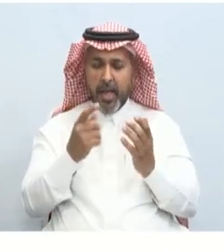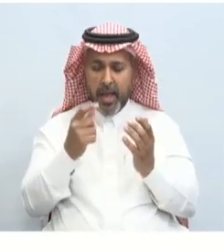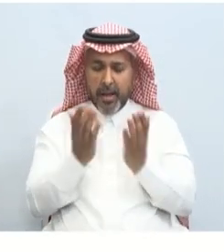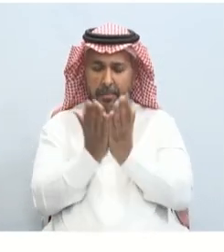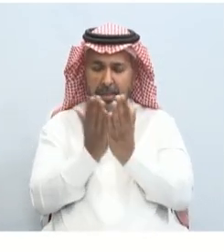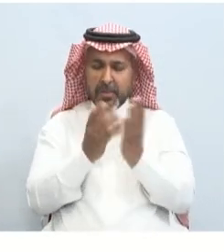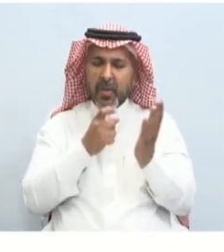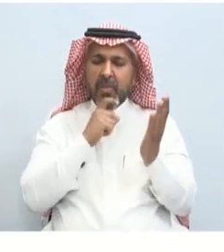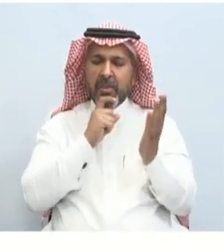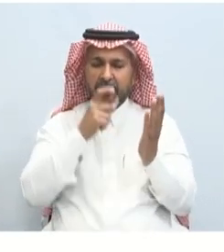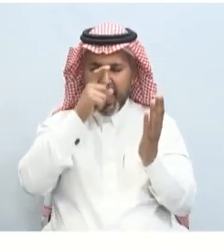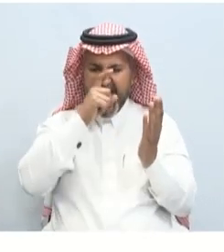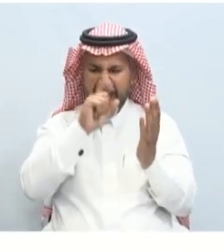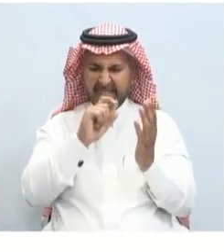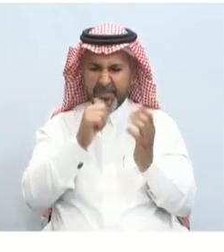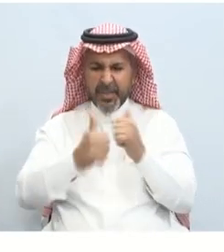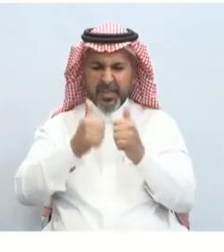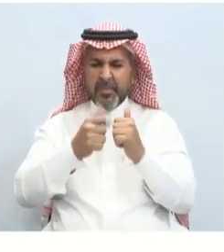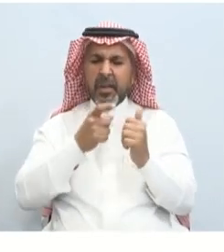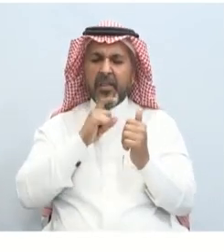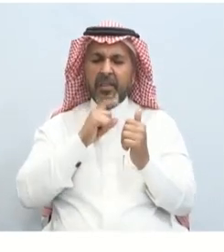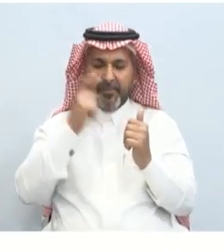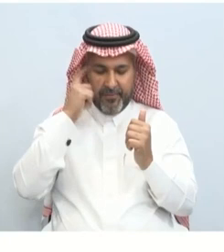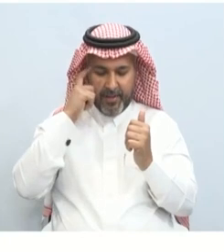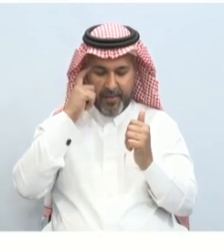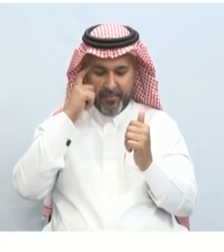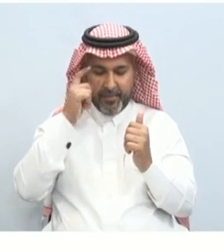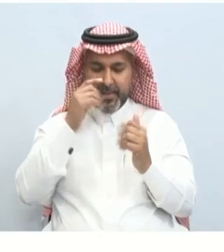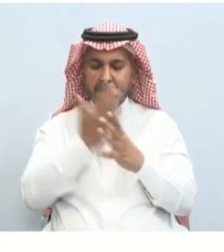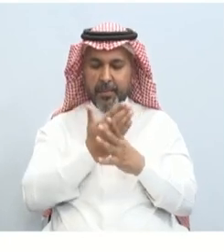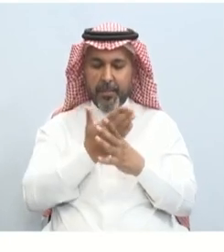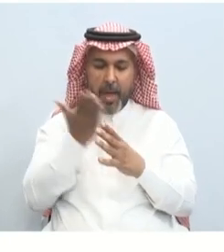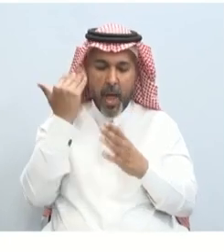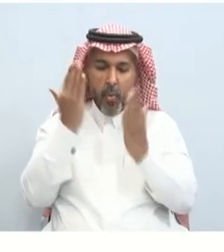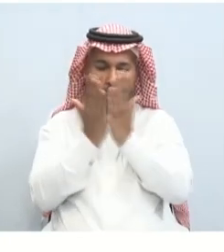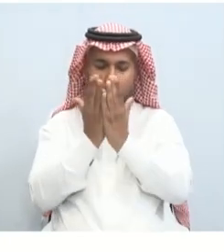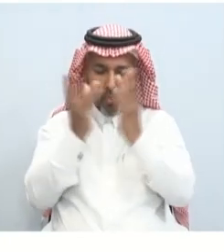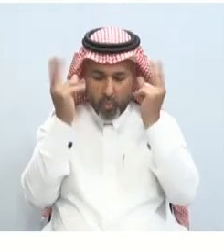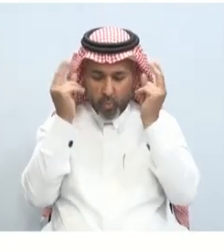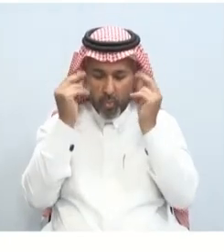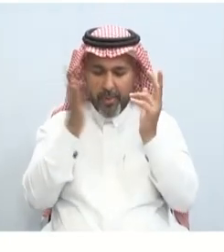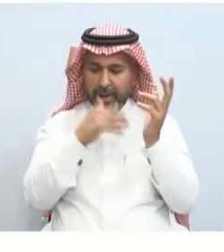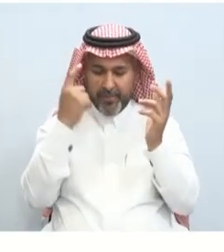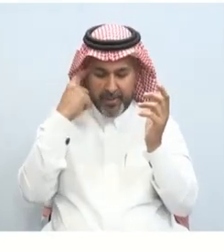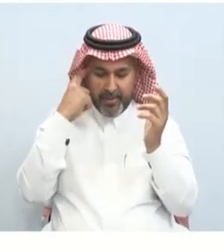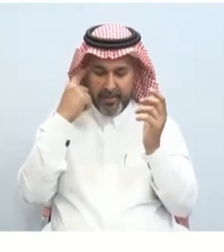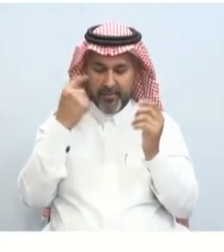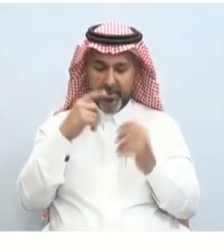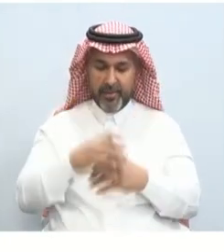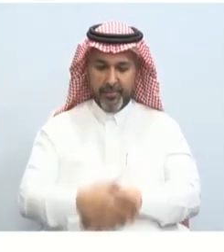حصلت او احصل على درجات متدنيه لاني لانني لم اجد في دراستي فحصلت على درجات متدنيه